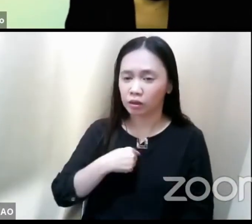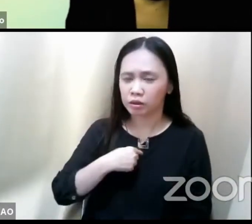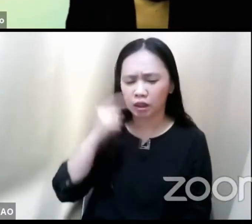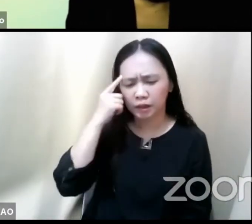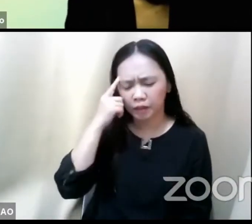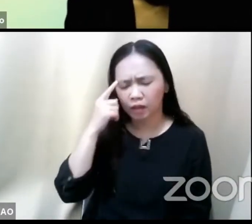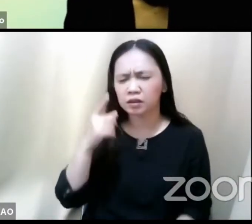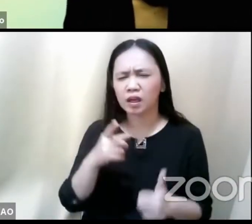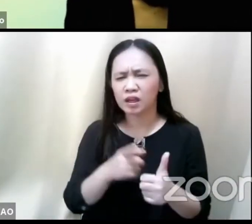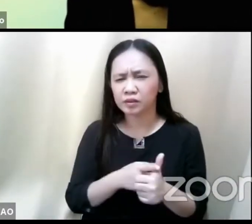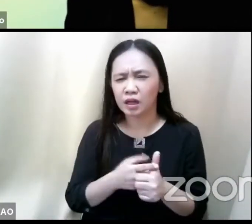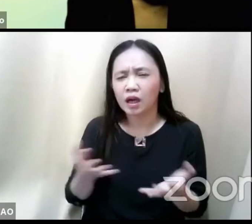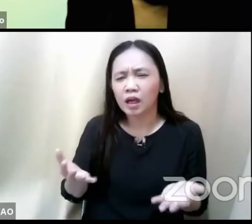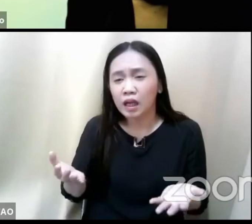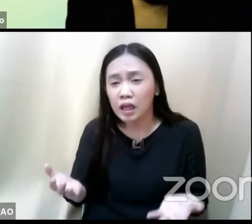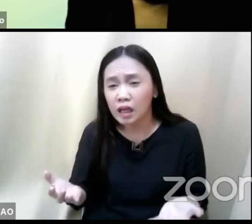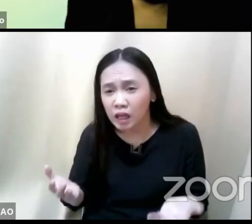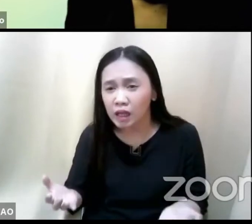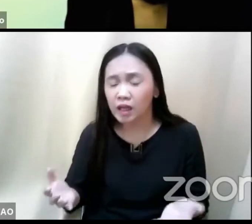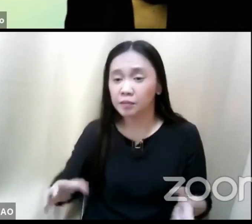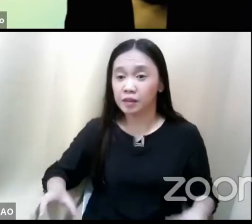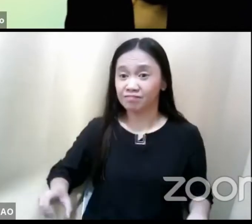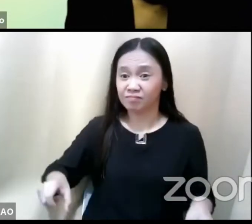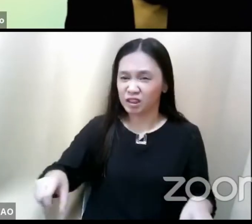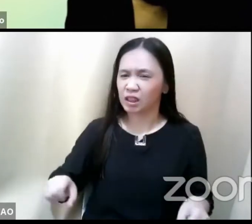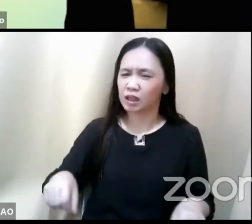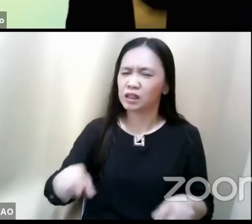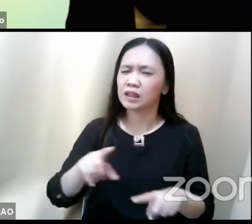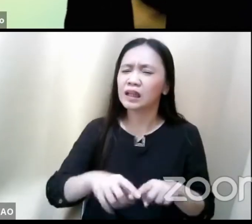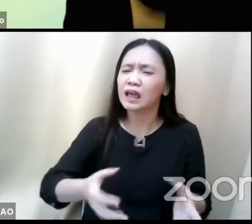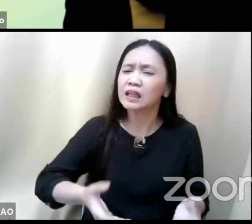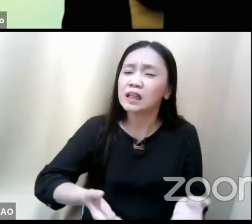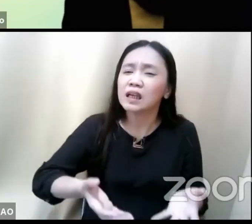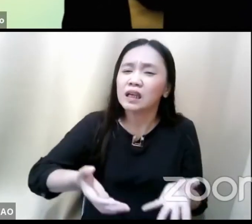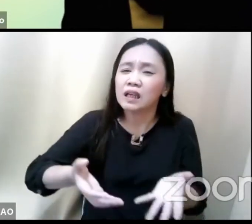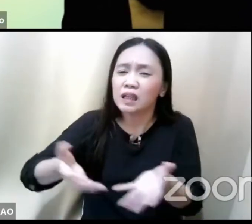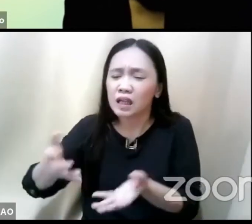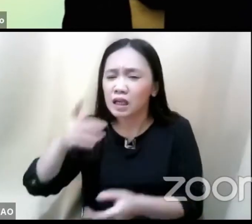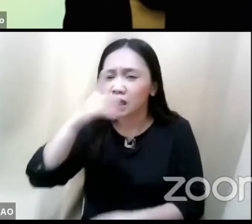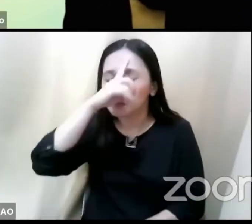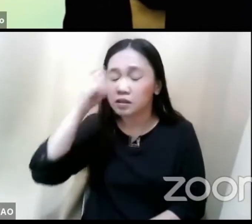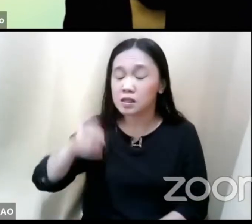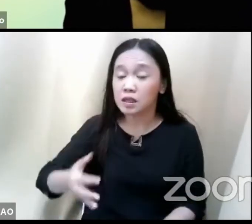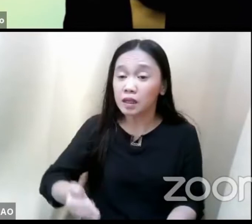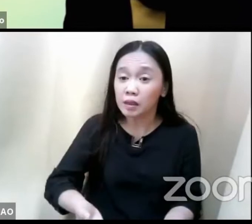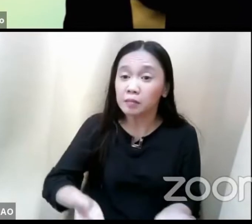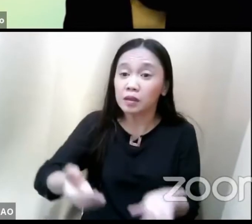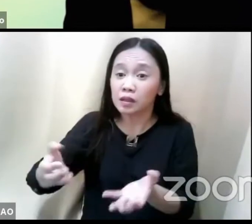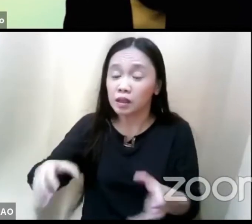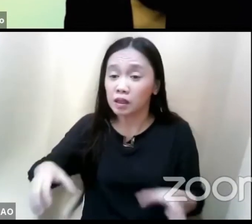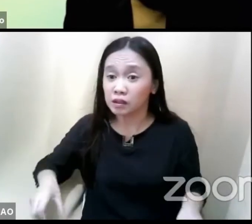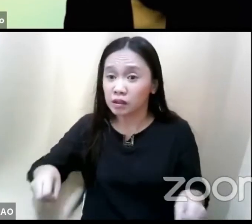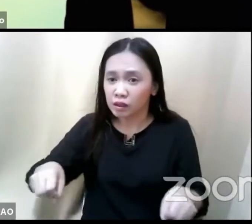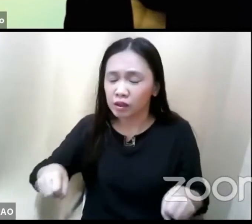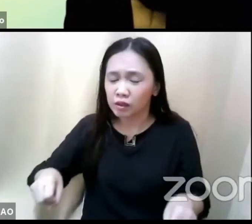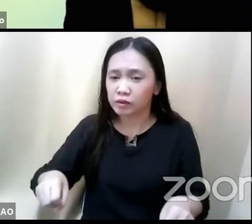una, mabigat yung wheelchair niya. Not ideal for lifting. Kasi mamaya, pag binuhat namin yung wheelchair, mabaklas